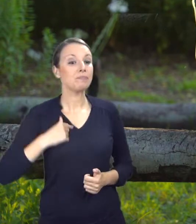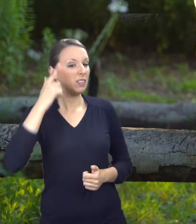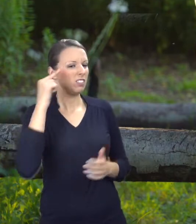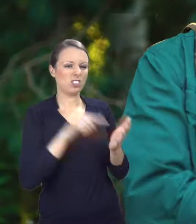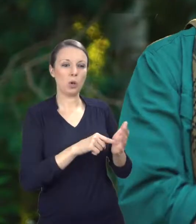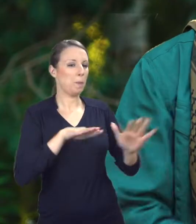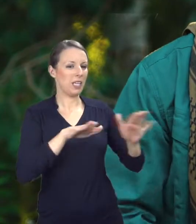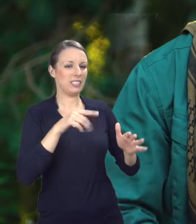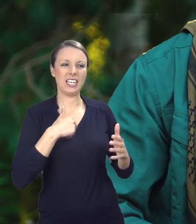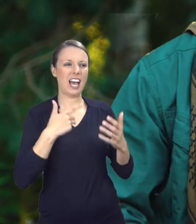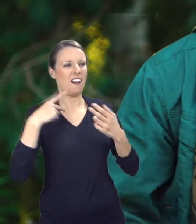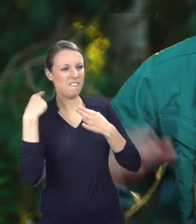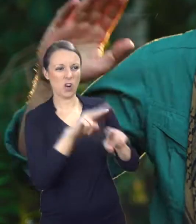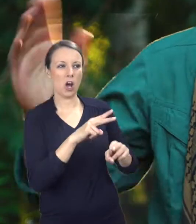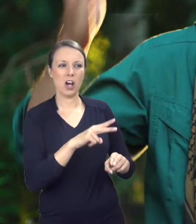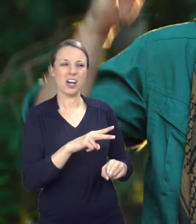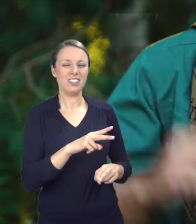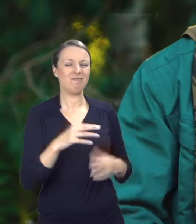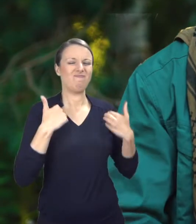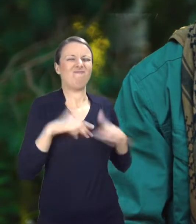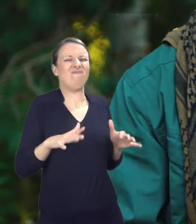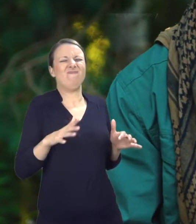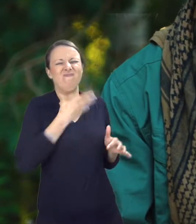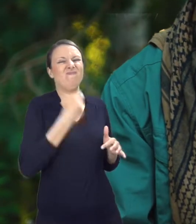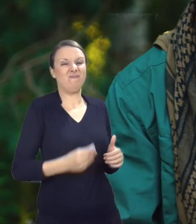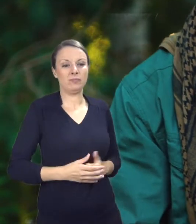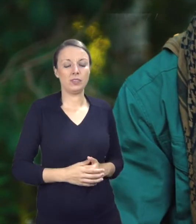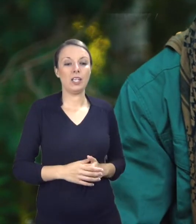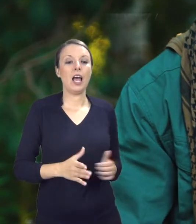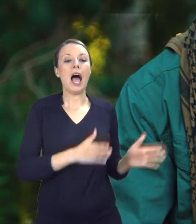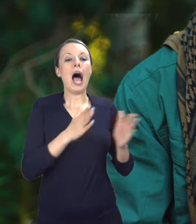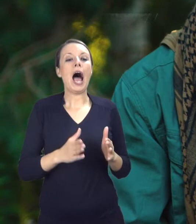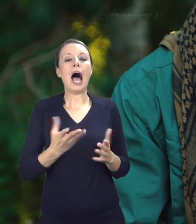chcę już wracać. Natomiast, no to już teraz druga część układu pogarmowego, to